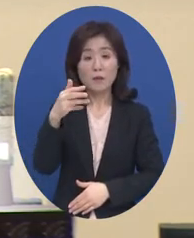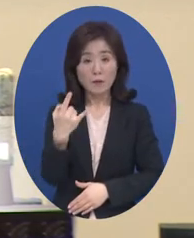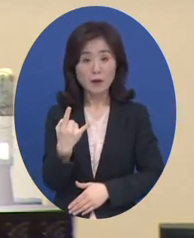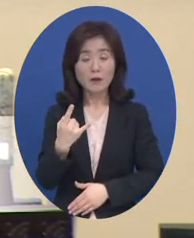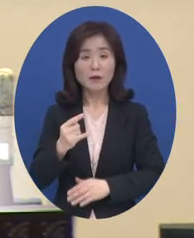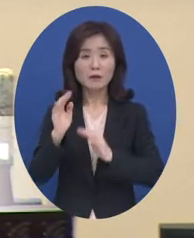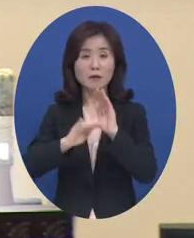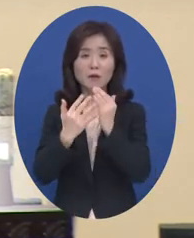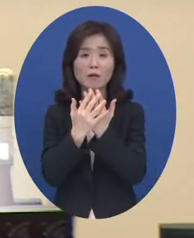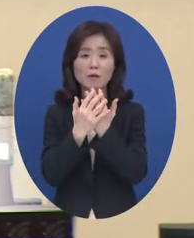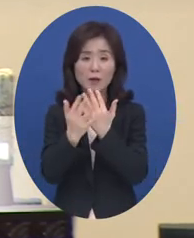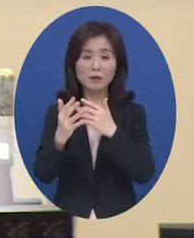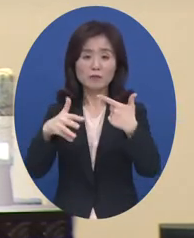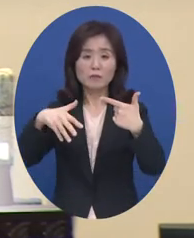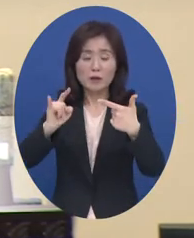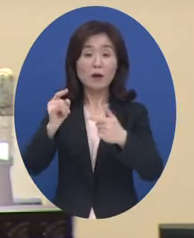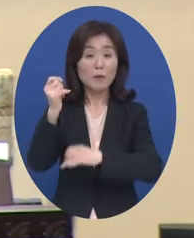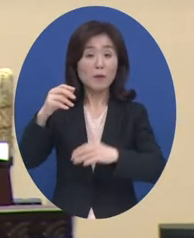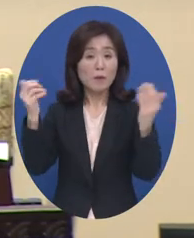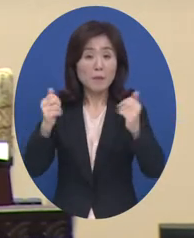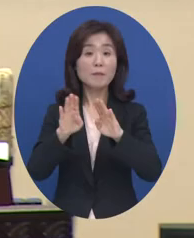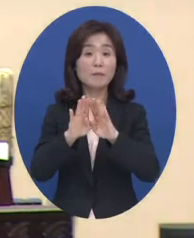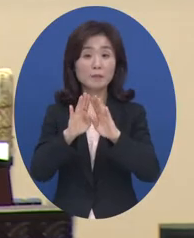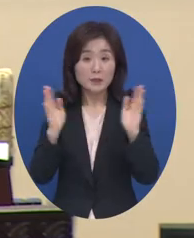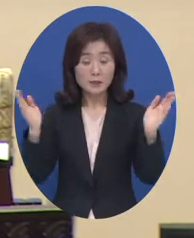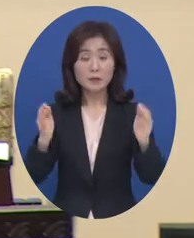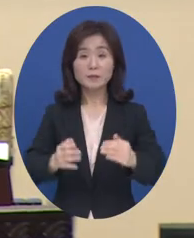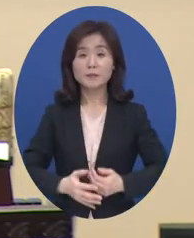본회의를 개 하겠습니다